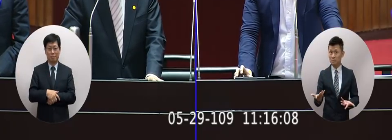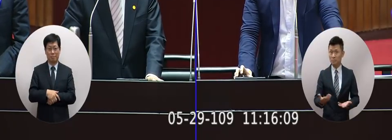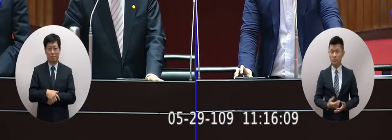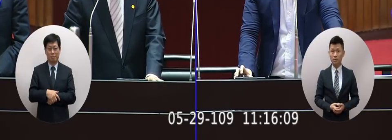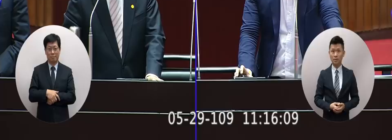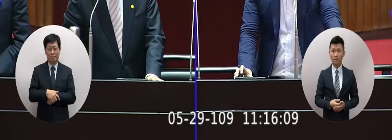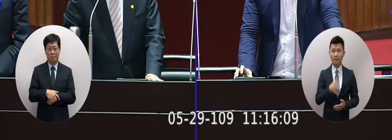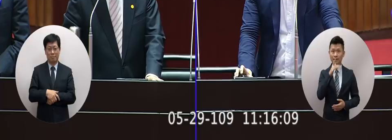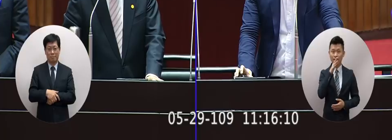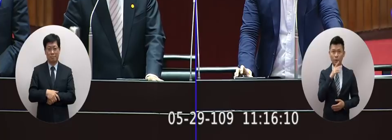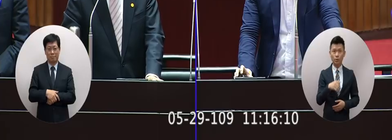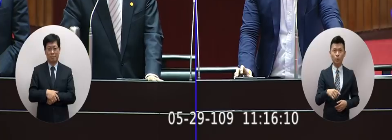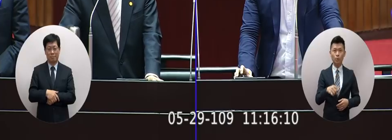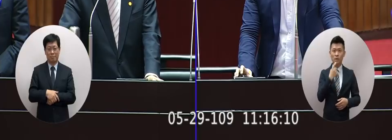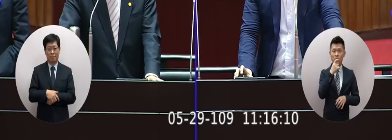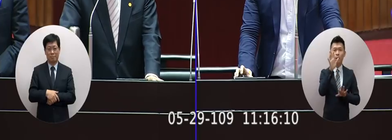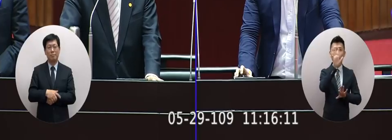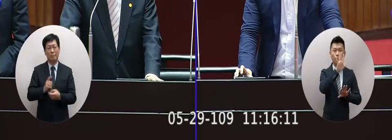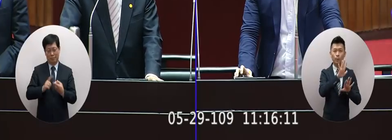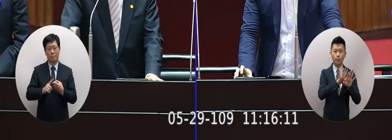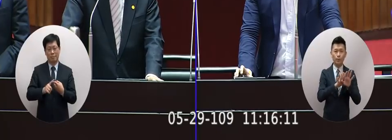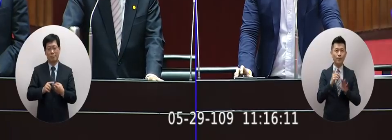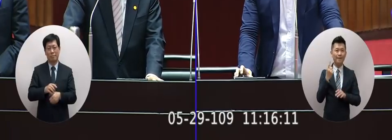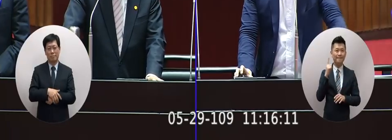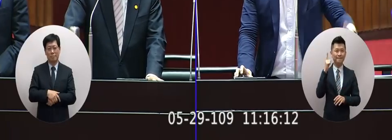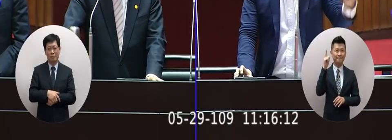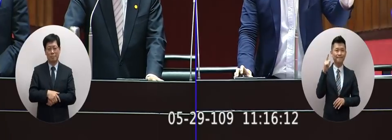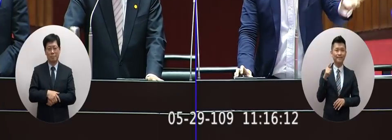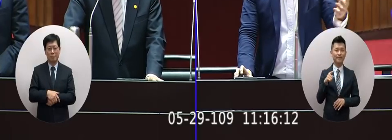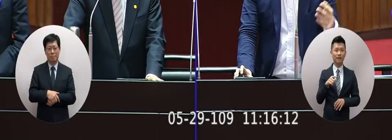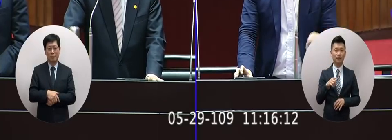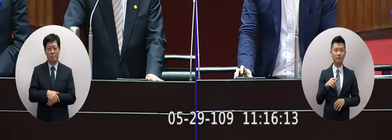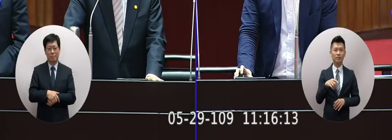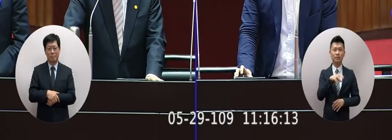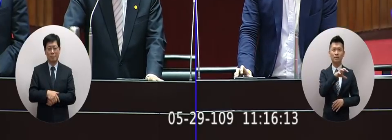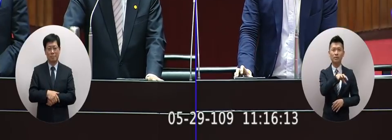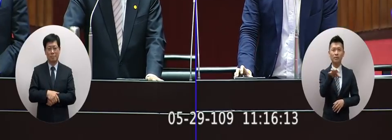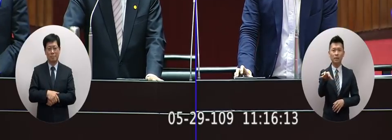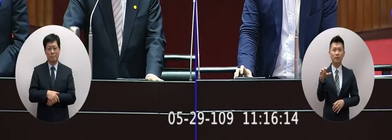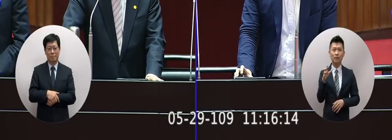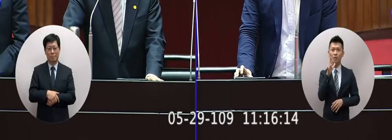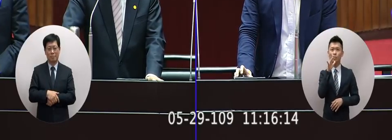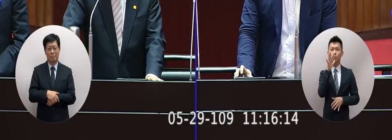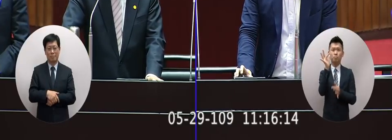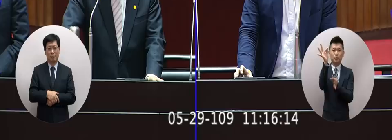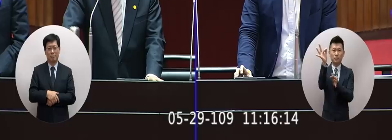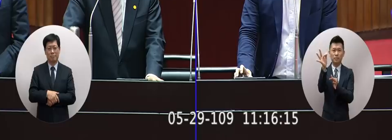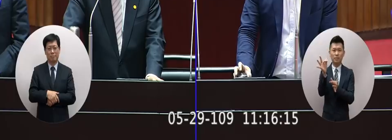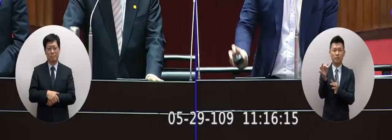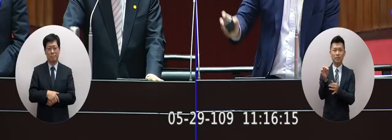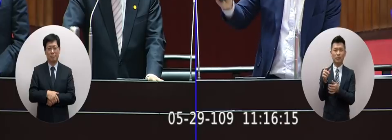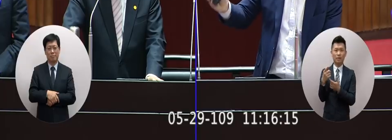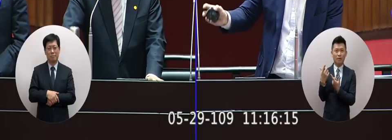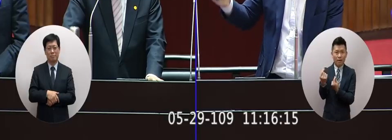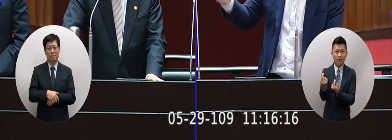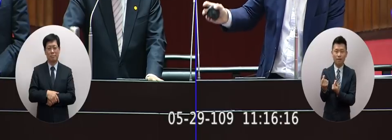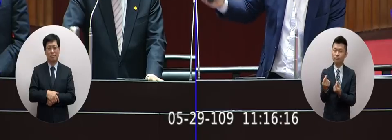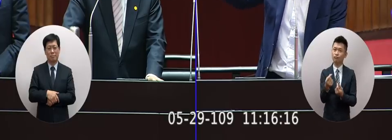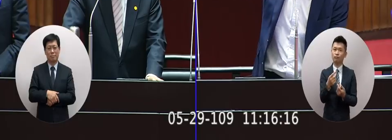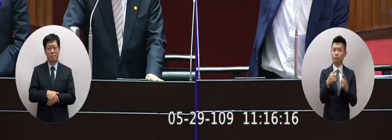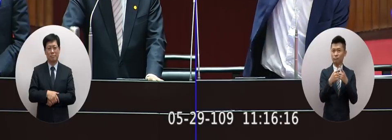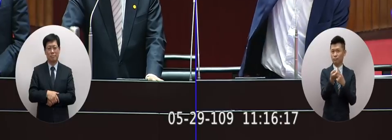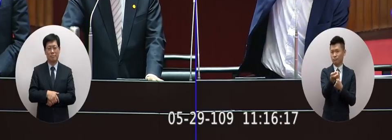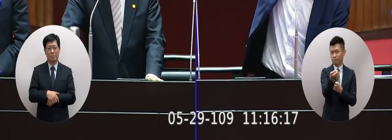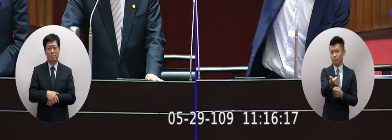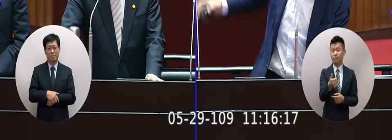雾峰。 哦，对啦， 雾峰啊！啊，你全台湾到底有几派人会讲雾峰？ 对啦。 但是咱的国家